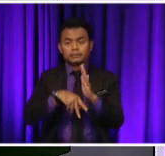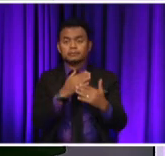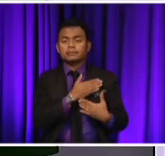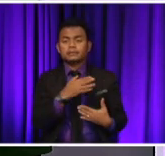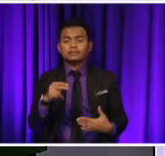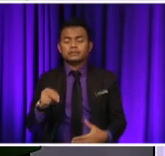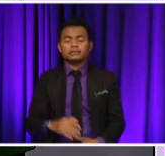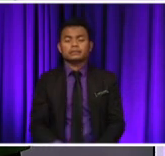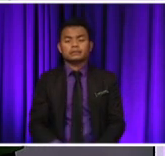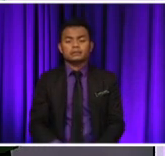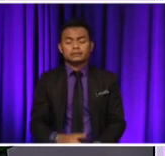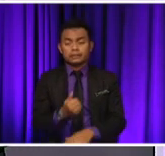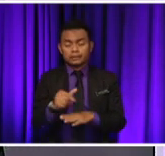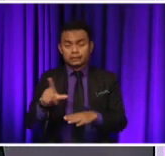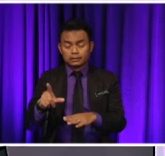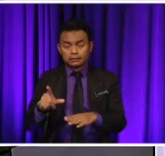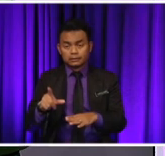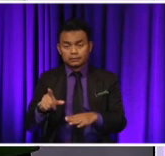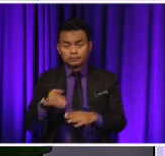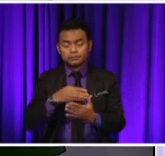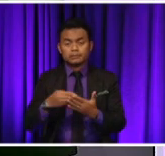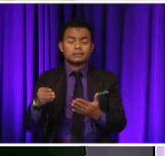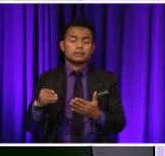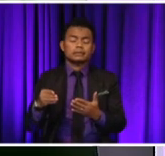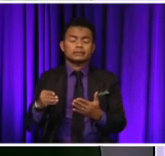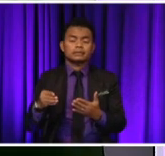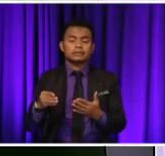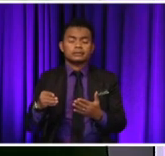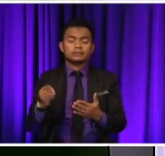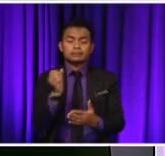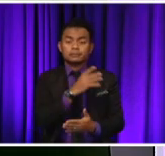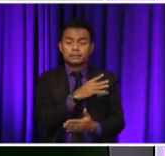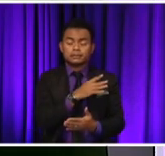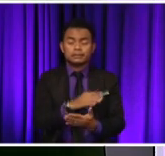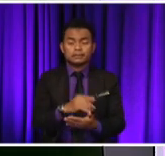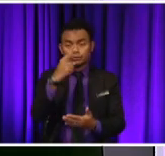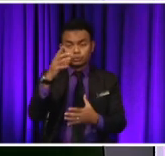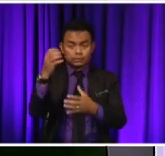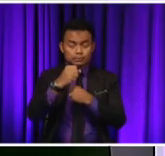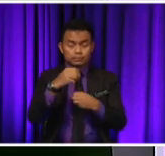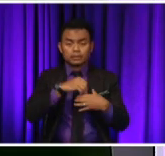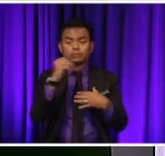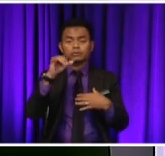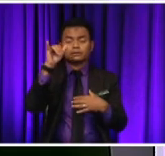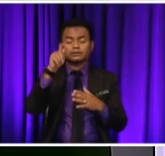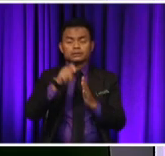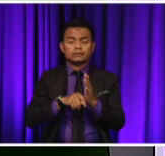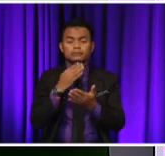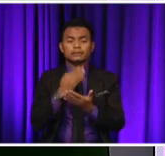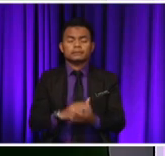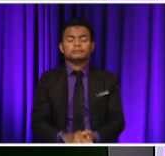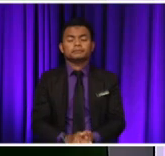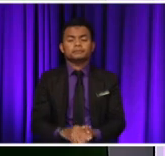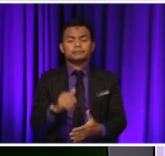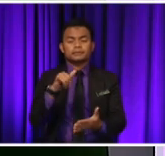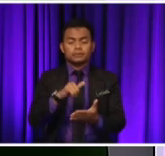mengelakkan pemaziran sumber organisasi dalam use mencapai output yang terbaik oke itu antara